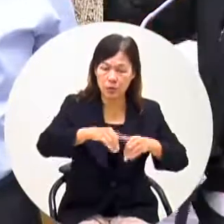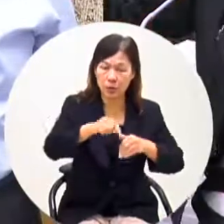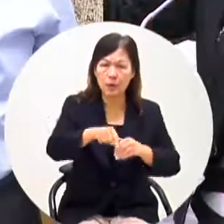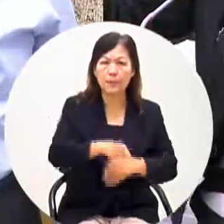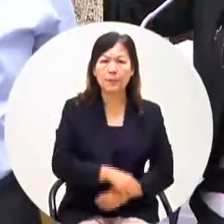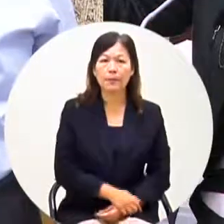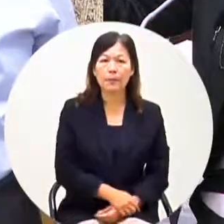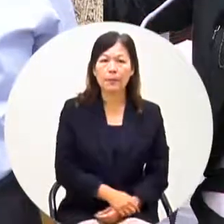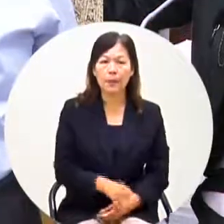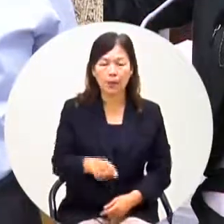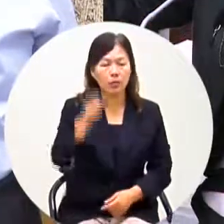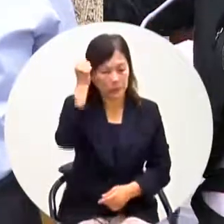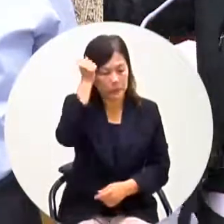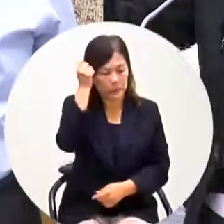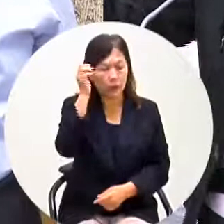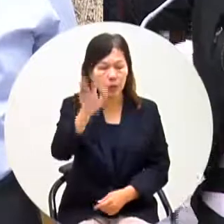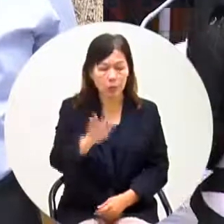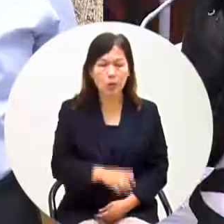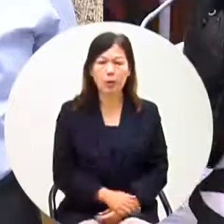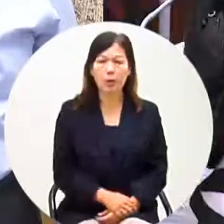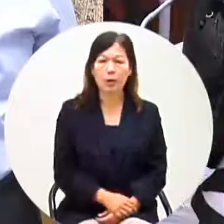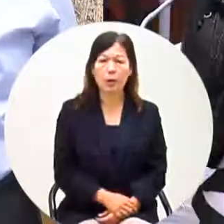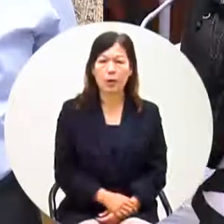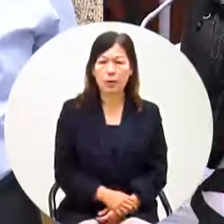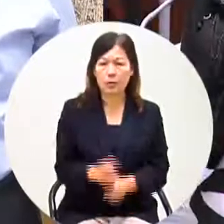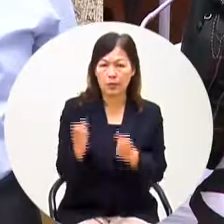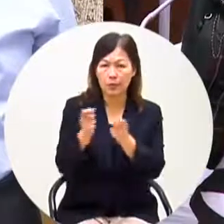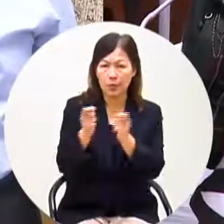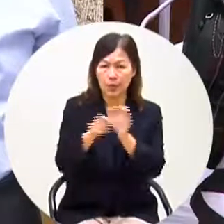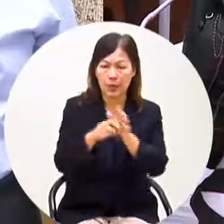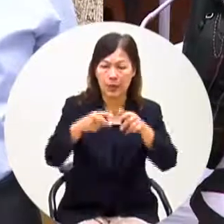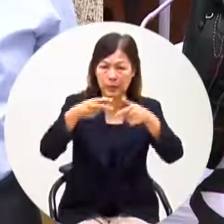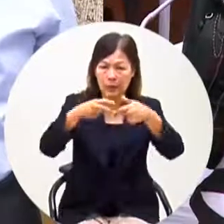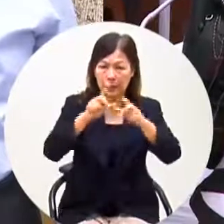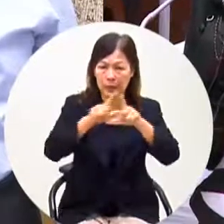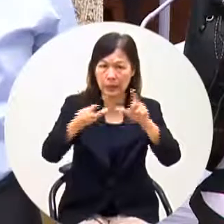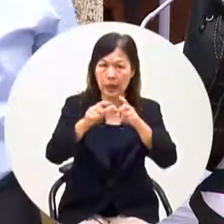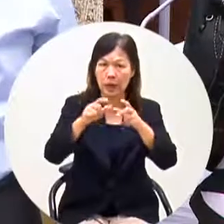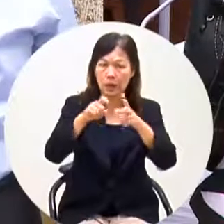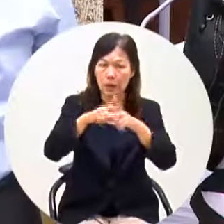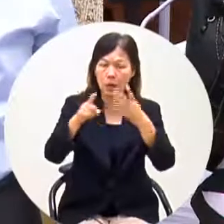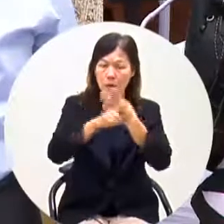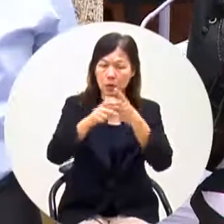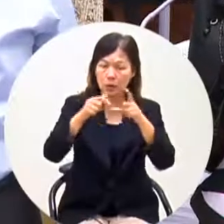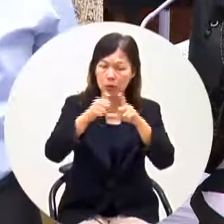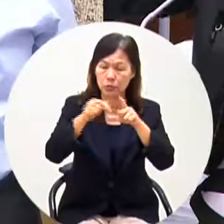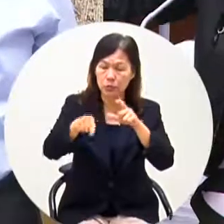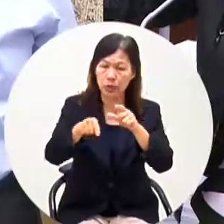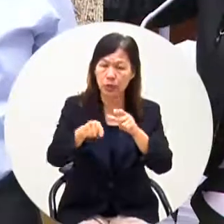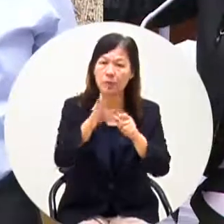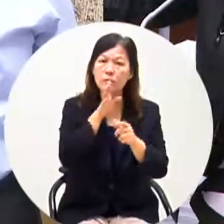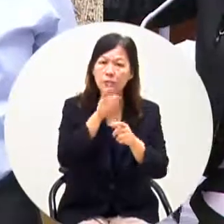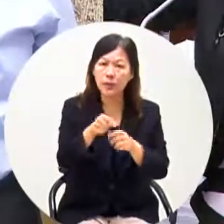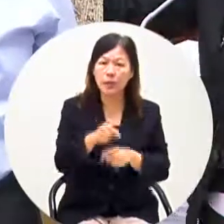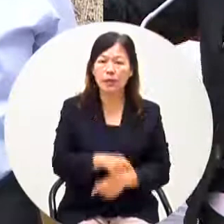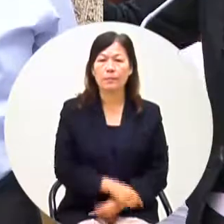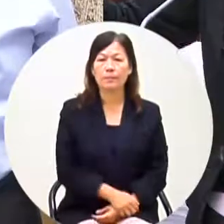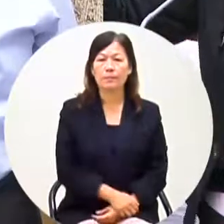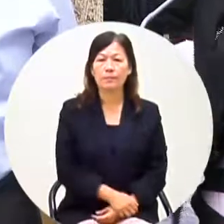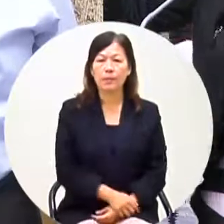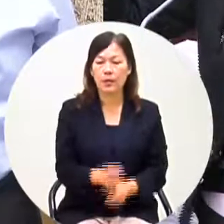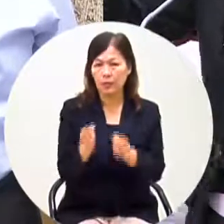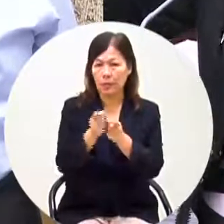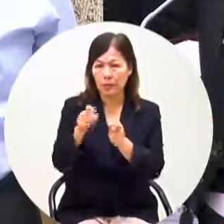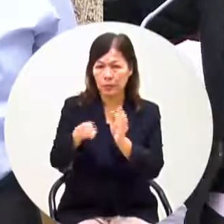以就是紧邻着我们仁大工业区的那一条永宏巷，是不是？ 应该是、 应该是嘛哈，这个事情就是发生在去年